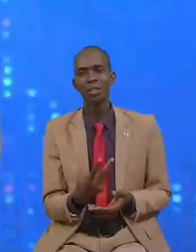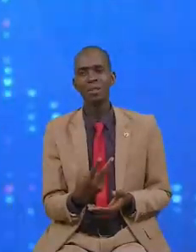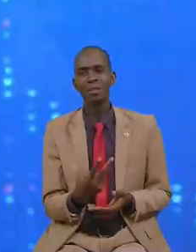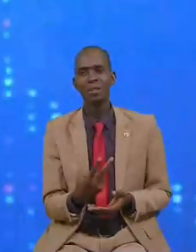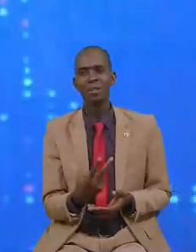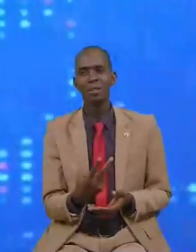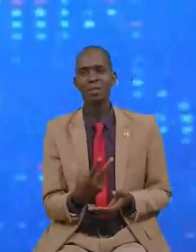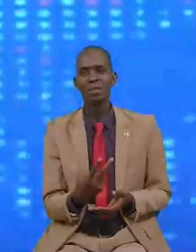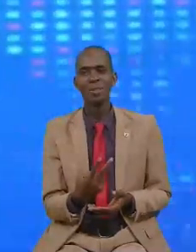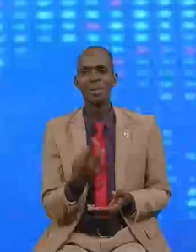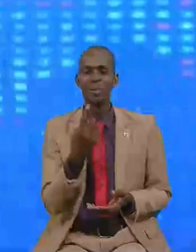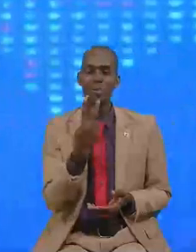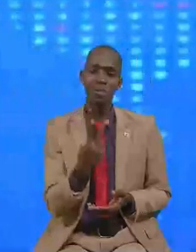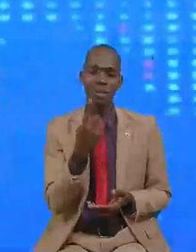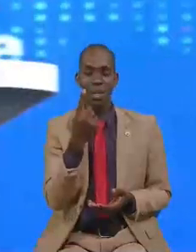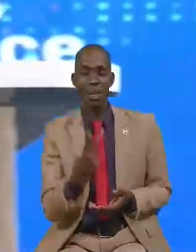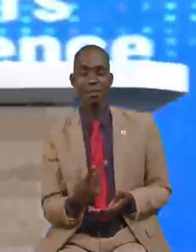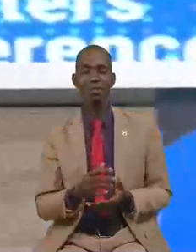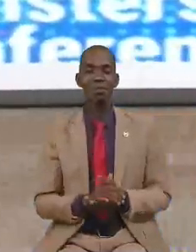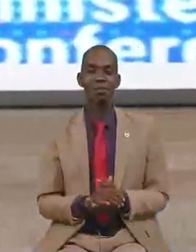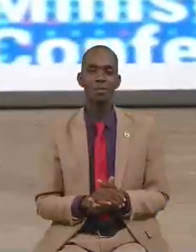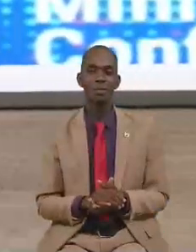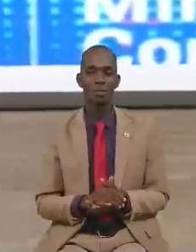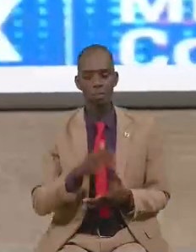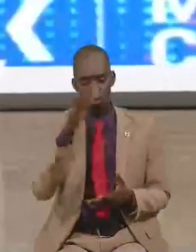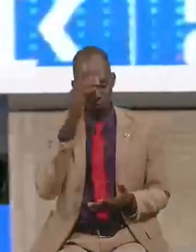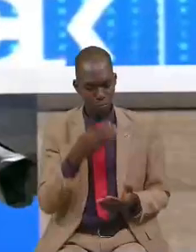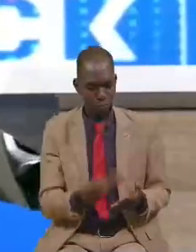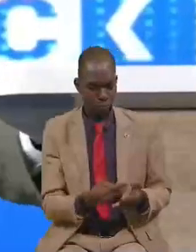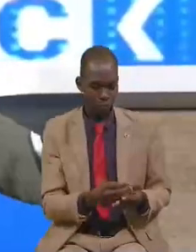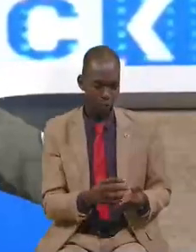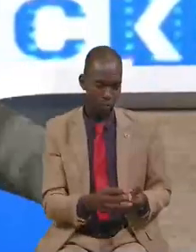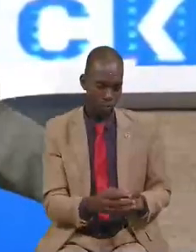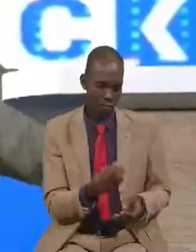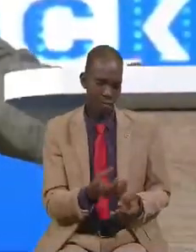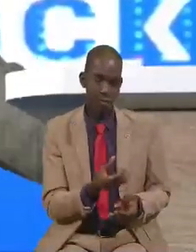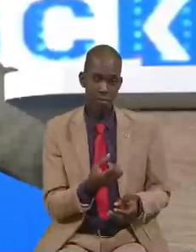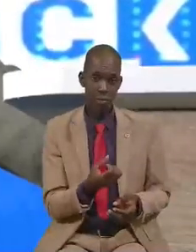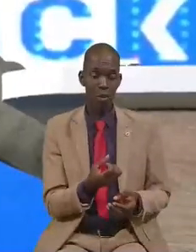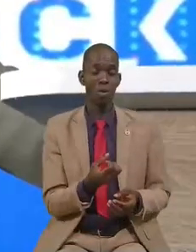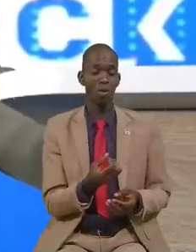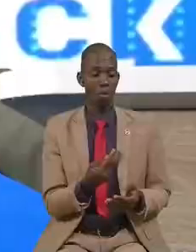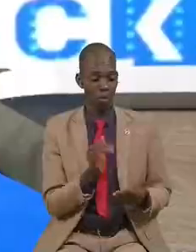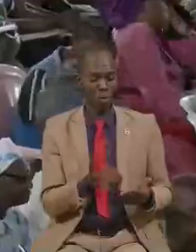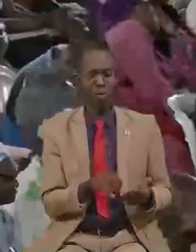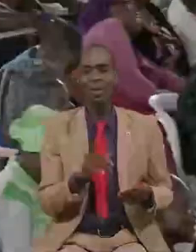deux chinois et demi. Il a pris l'argent. Il ne m'a pas donné l'argent. Il dit, allons-y.